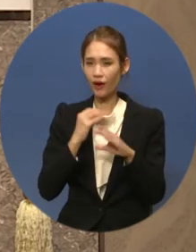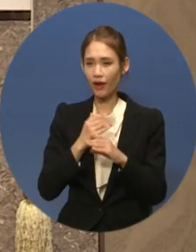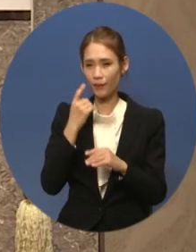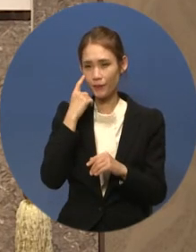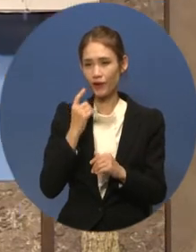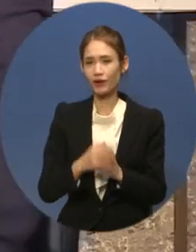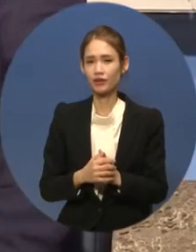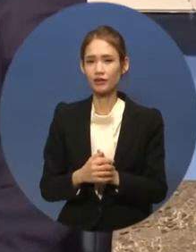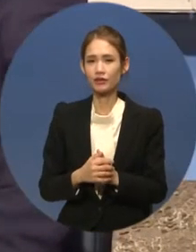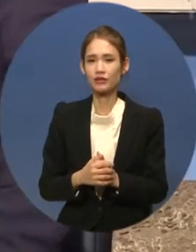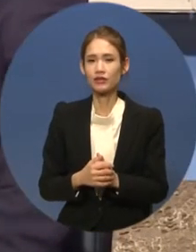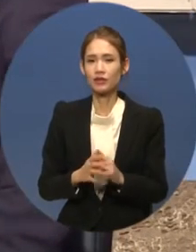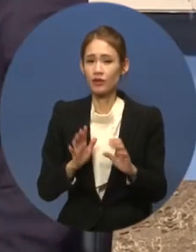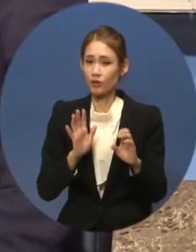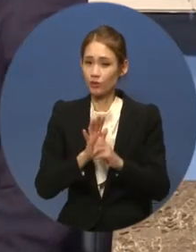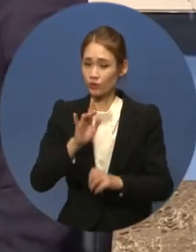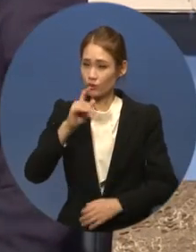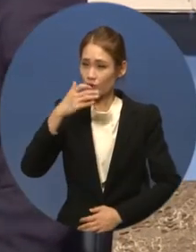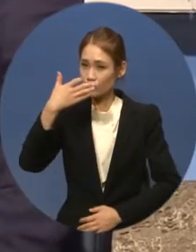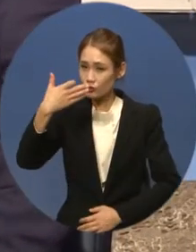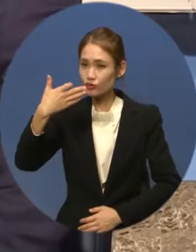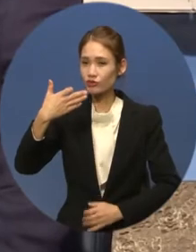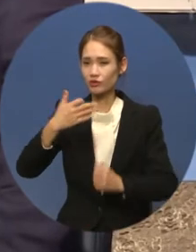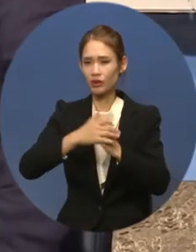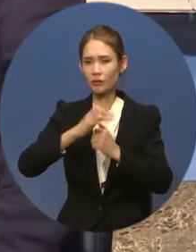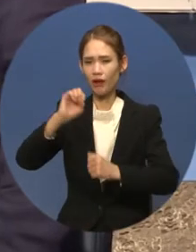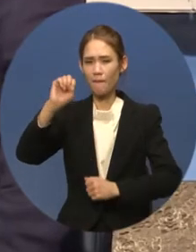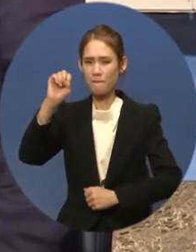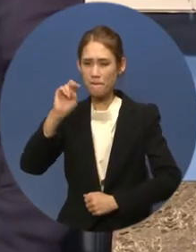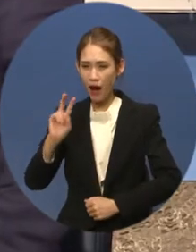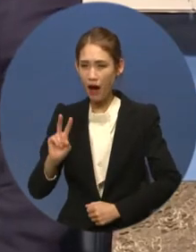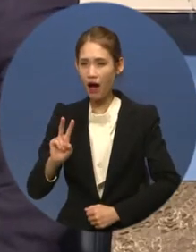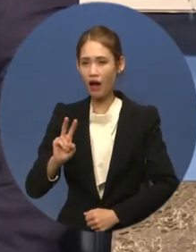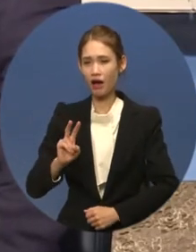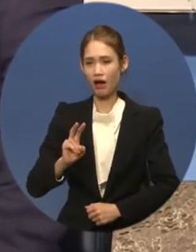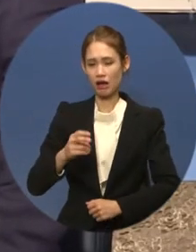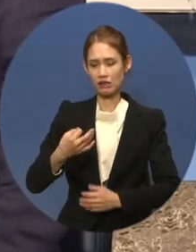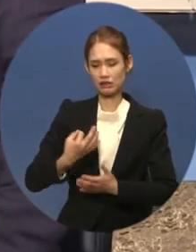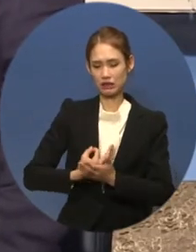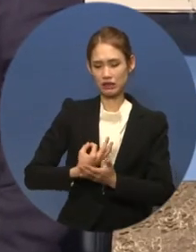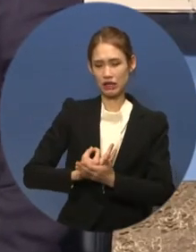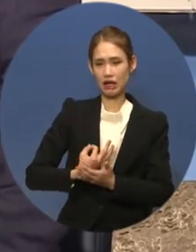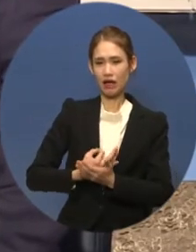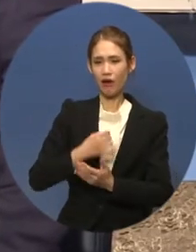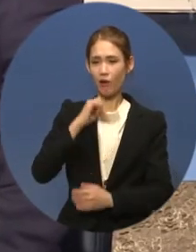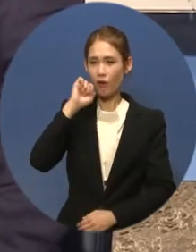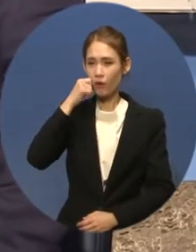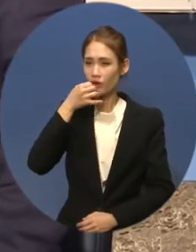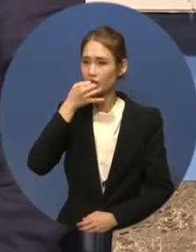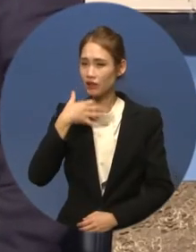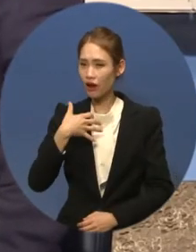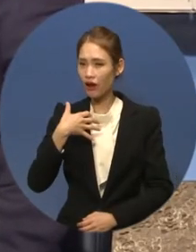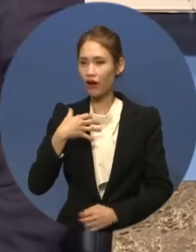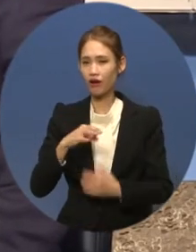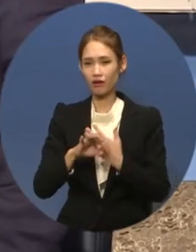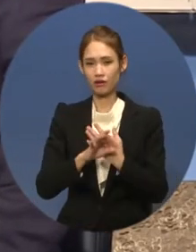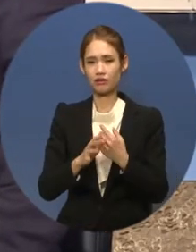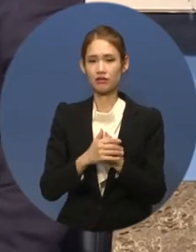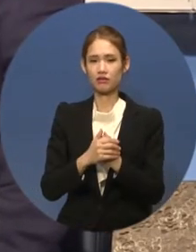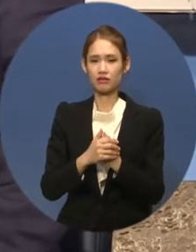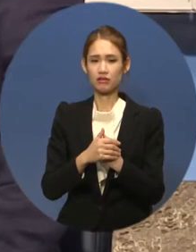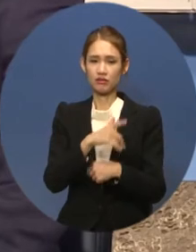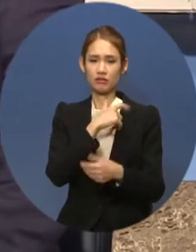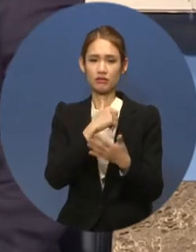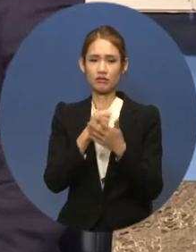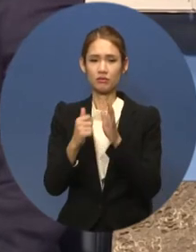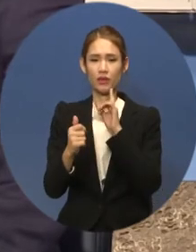어 그 쿠로 날 그로 인해서 갑작스럽게 이 뭐 생각 유지가 힘들어 지신 이런 소상공인 분들이 이 산이 말씀드리며